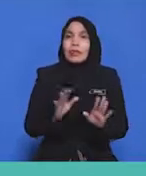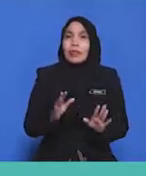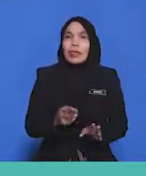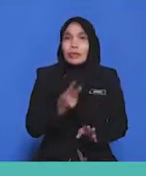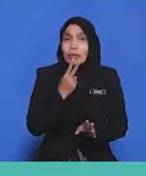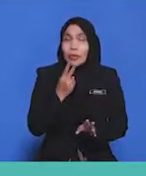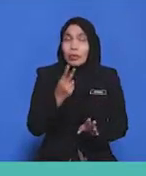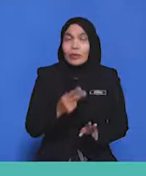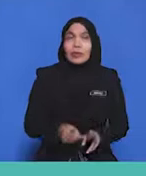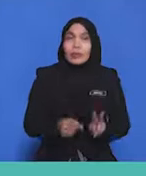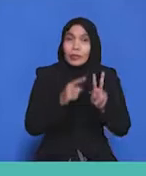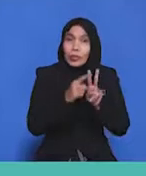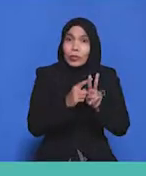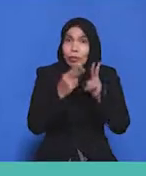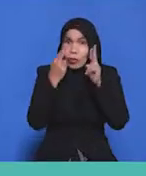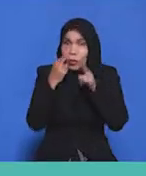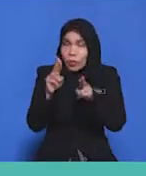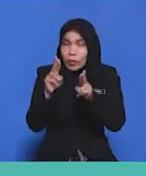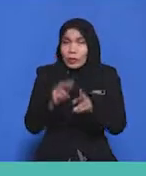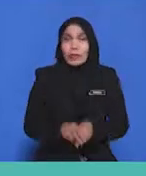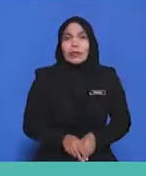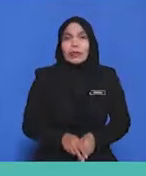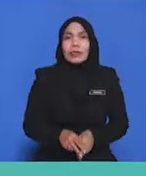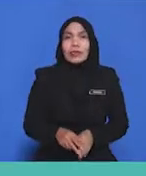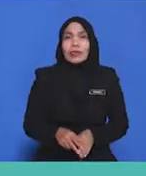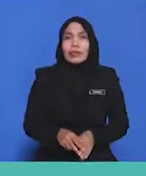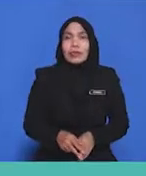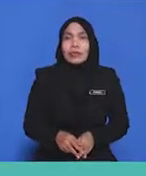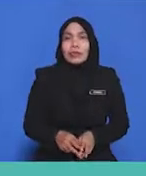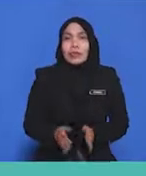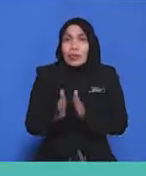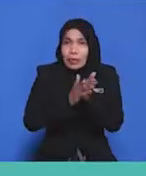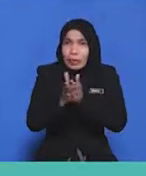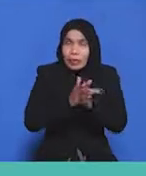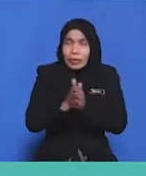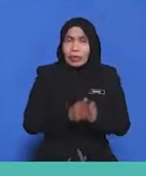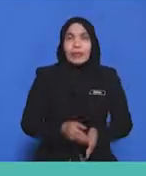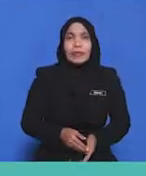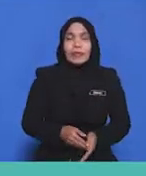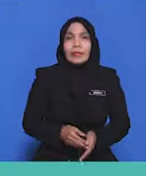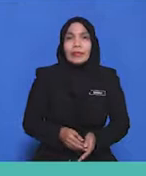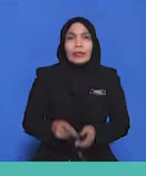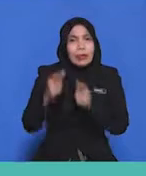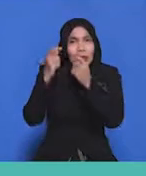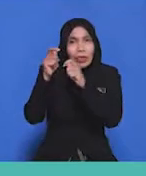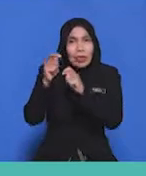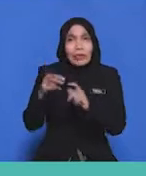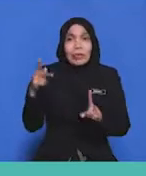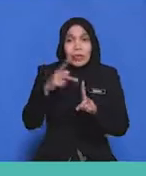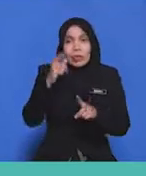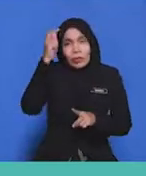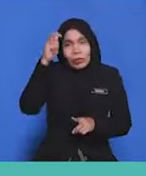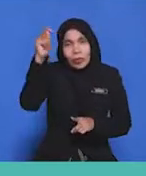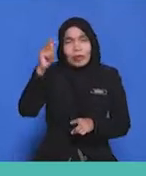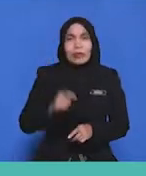lain dan ketua, rajin berlatih, taat kepada perintah Tuhan dan menunjukkan teladan